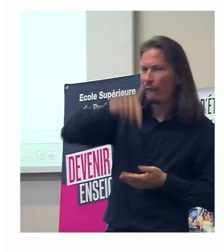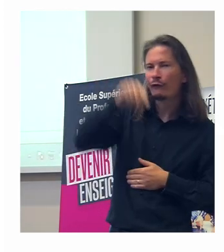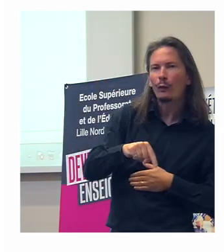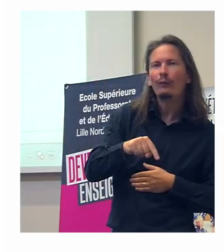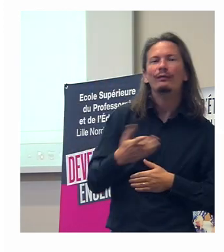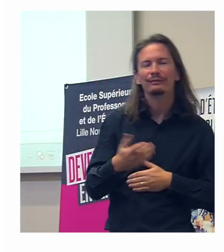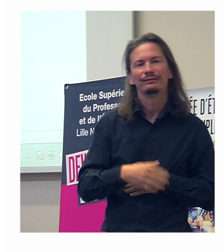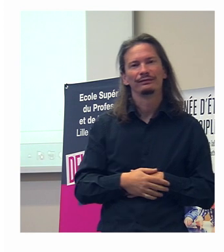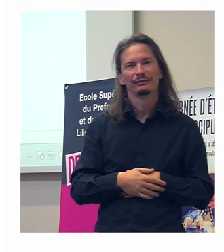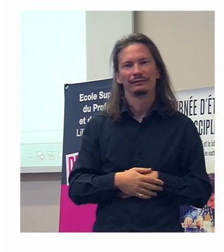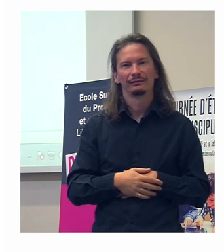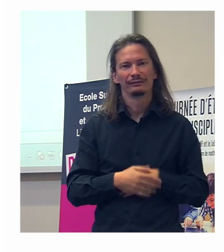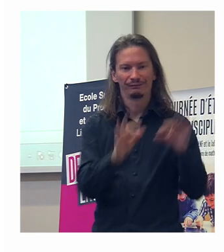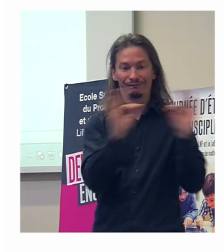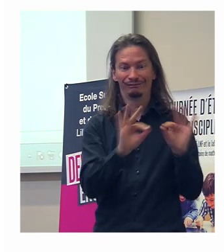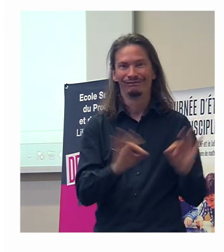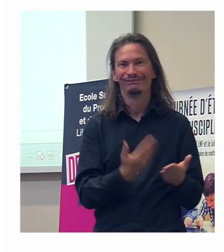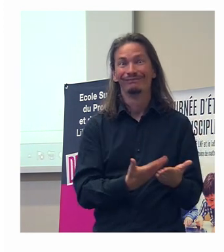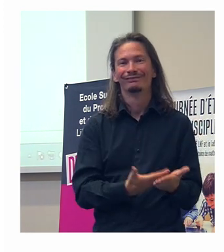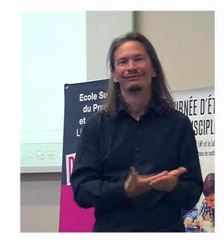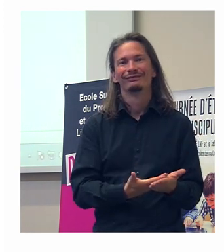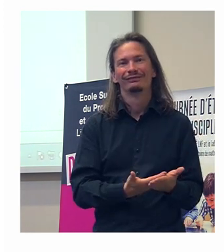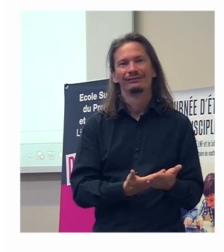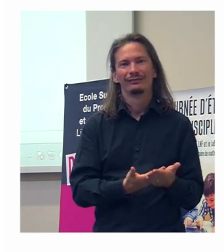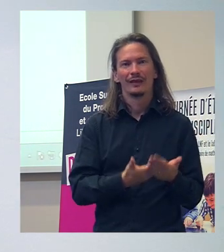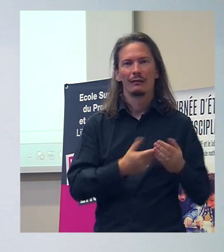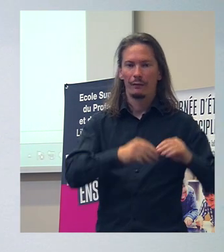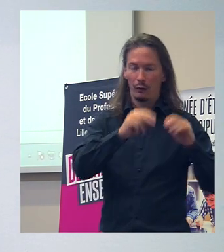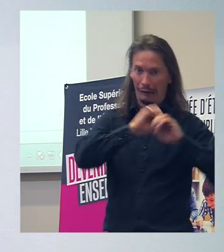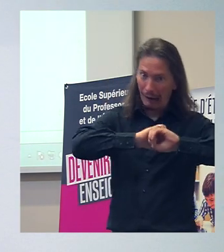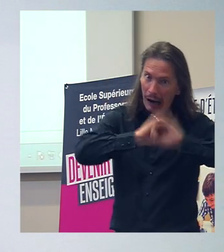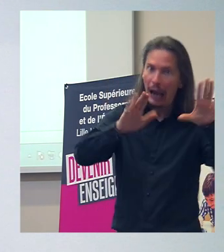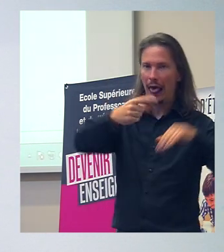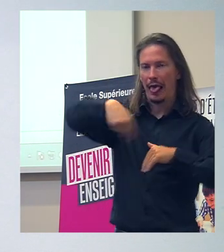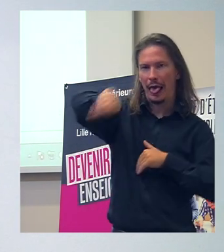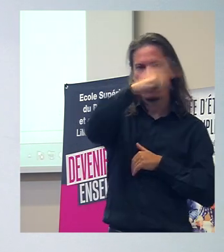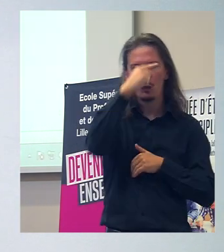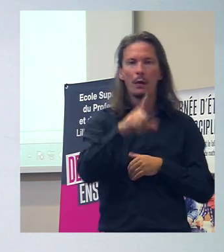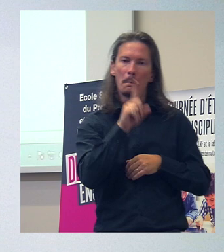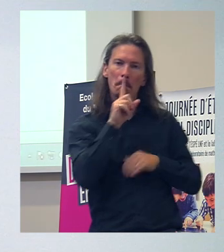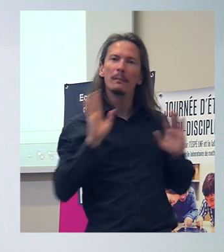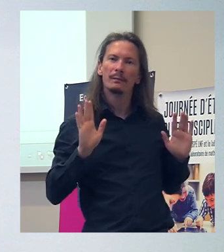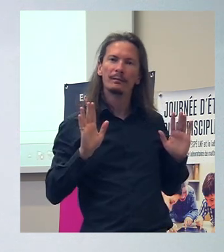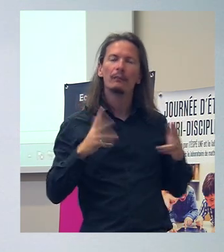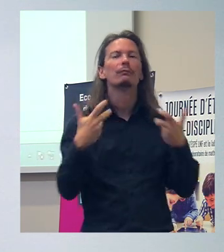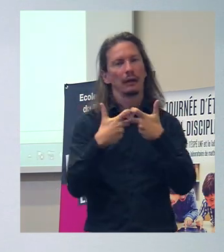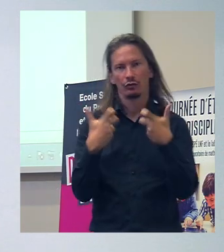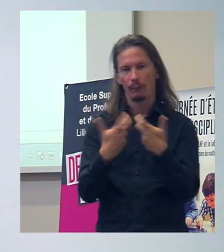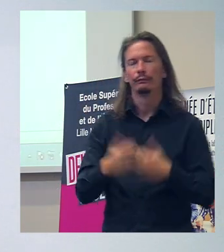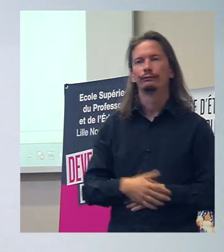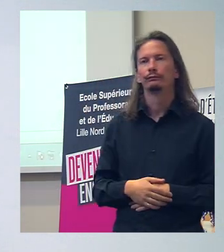que ces formules soient explicites ou implicites. Donc, par